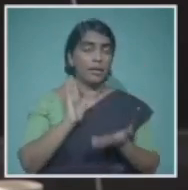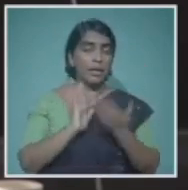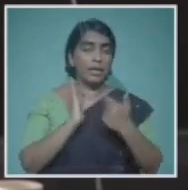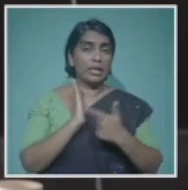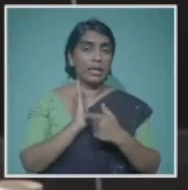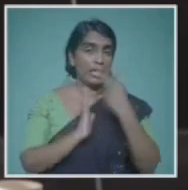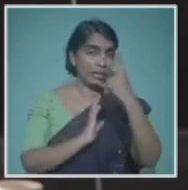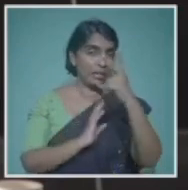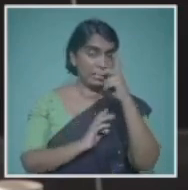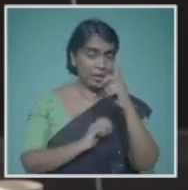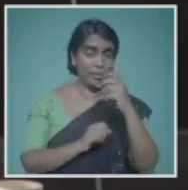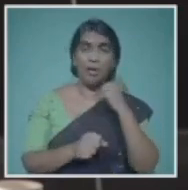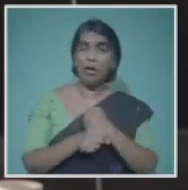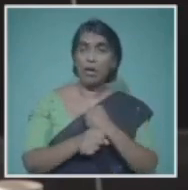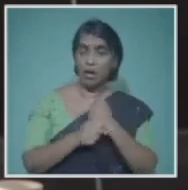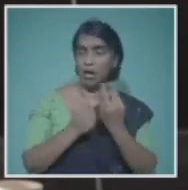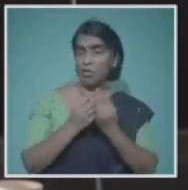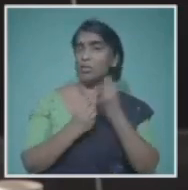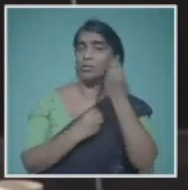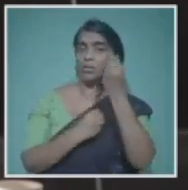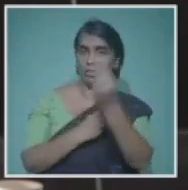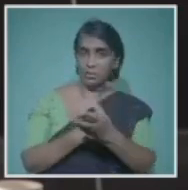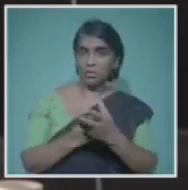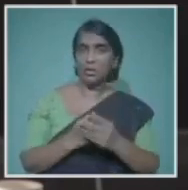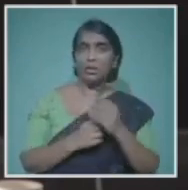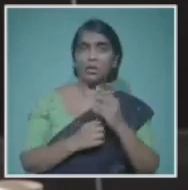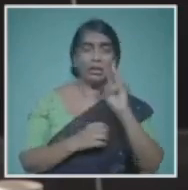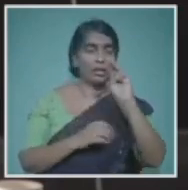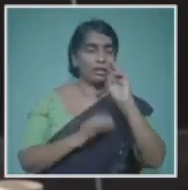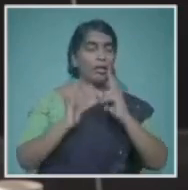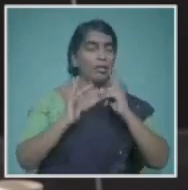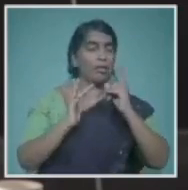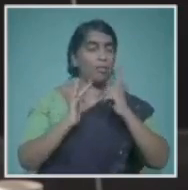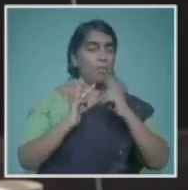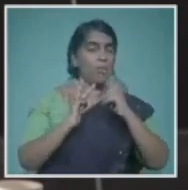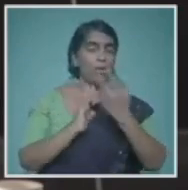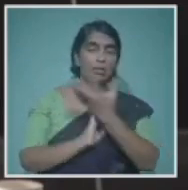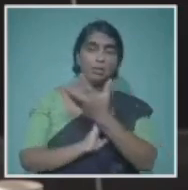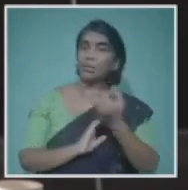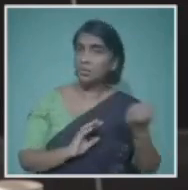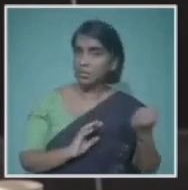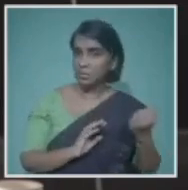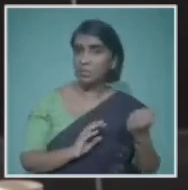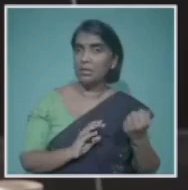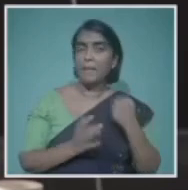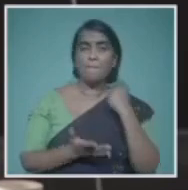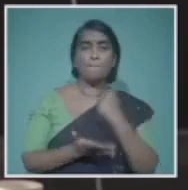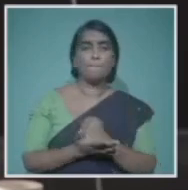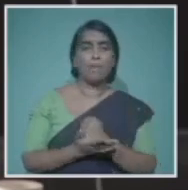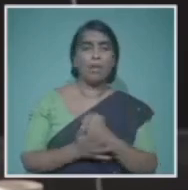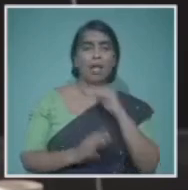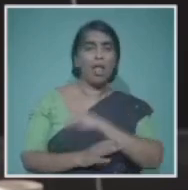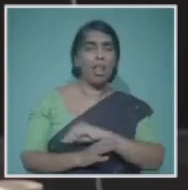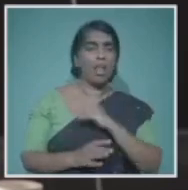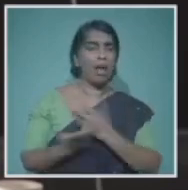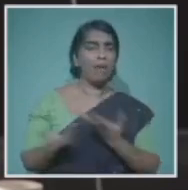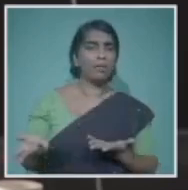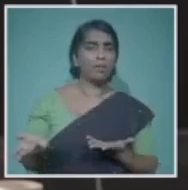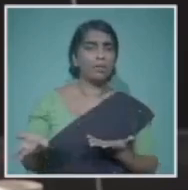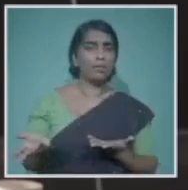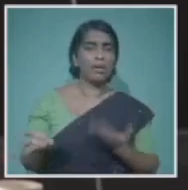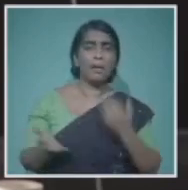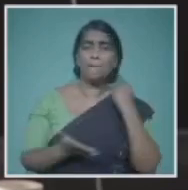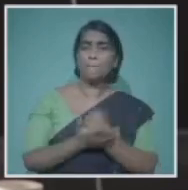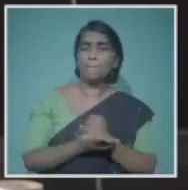ට්‍රිලියන් 2.5ක් ආණ්ඩුවට දීලා 130 පොලිය ගත්තාම මහ බැංකුවේ ලාභය කොහොමද?